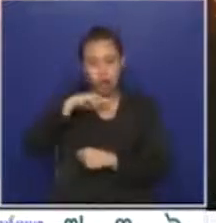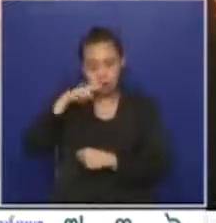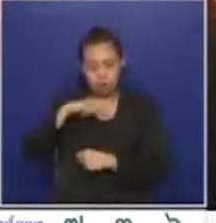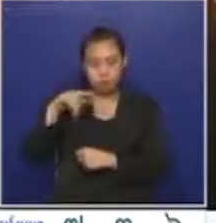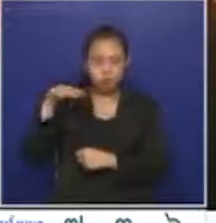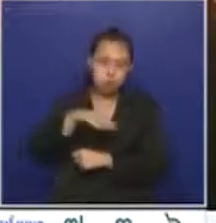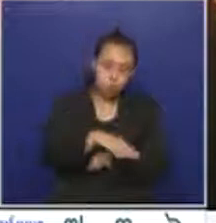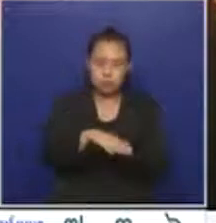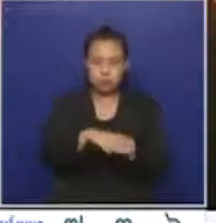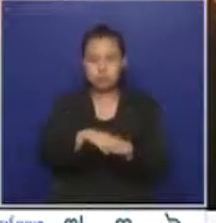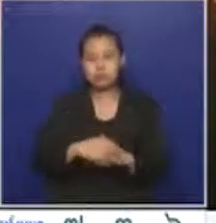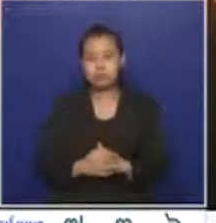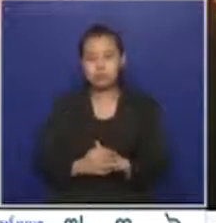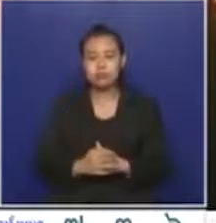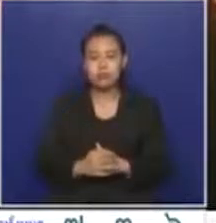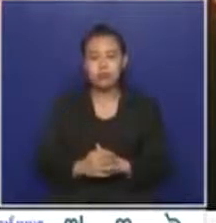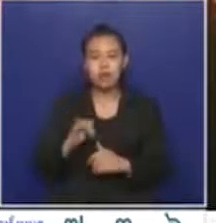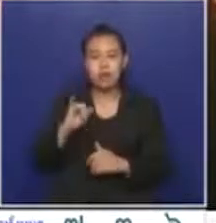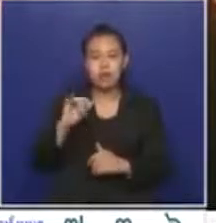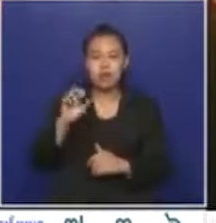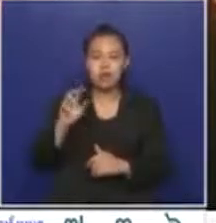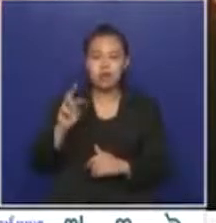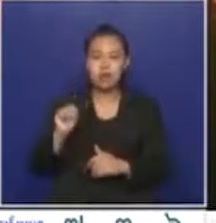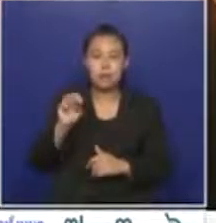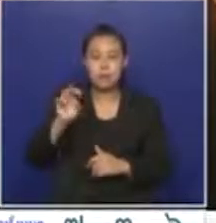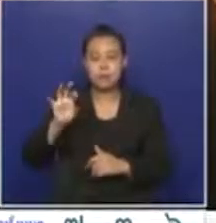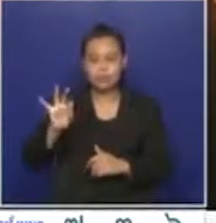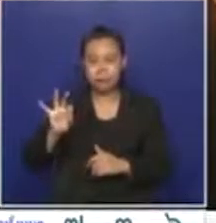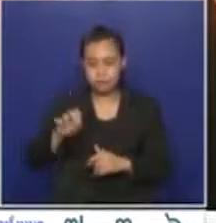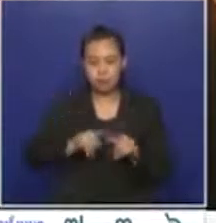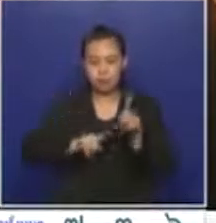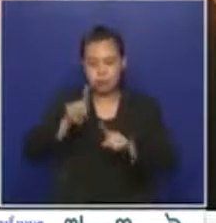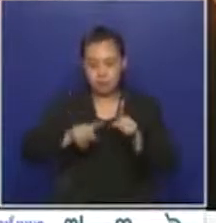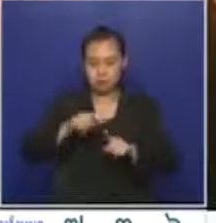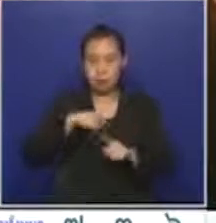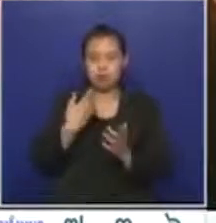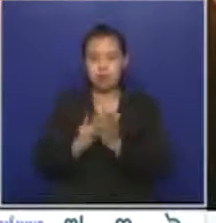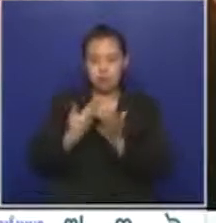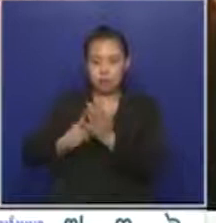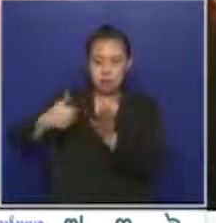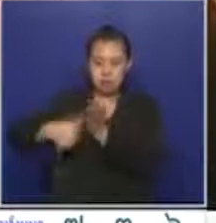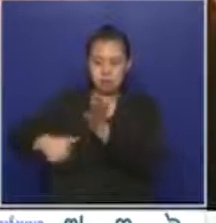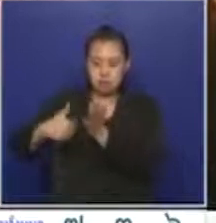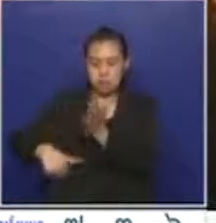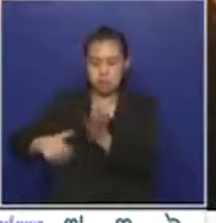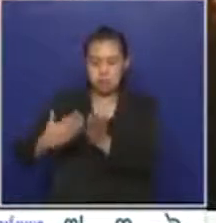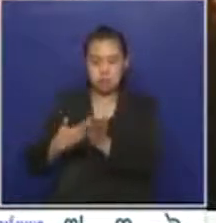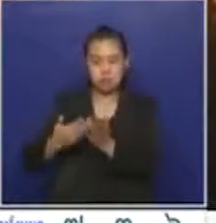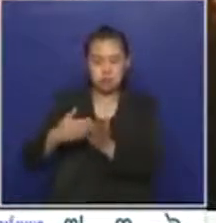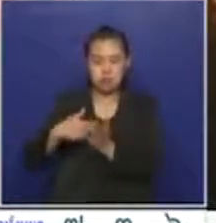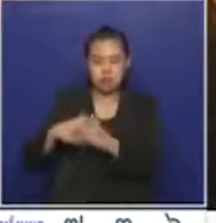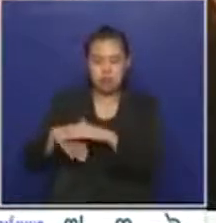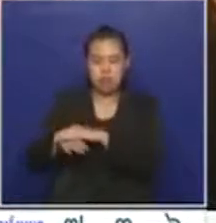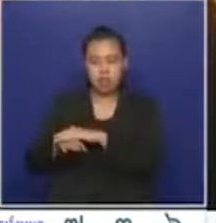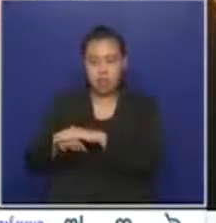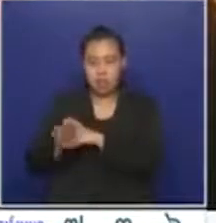ยรายงาน IMF บางฉบับได้เคยประเมินไว้ว่าเงินที่เกิดจากการเลี่ยงภาษีคิดเป็นมูลค่าถึง